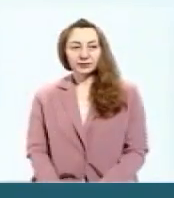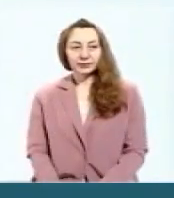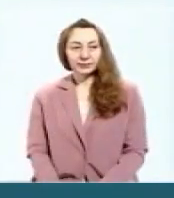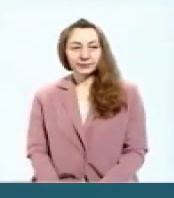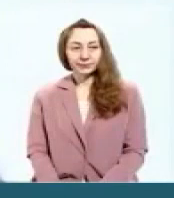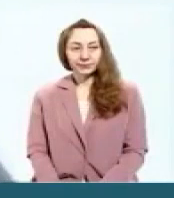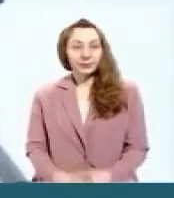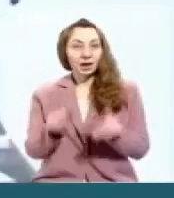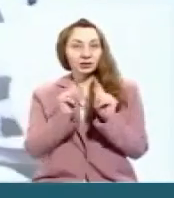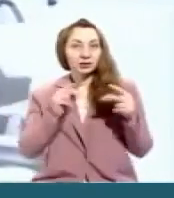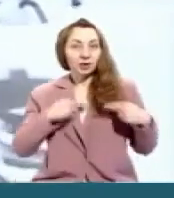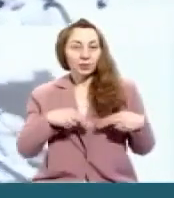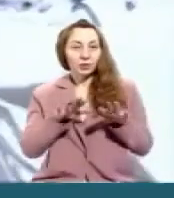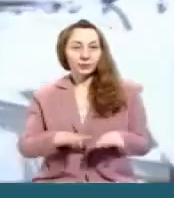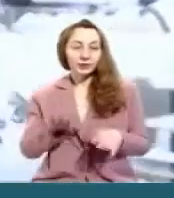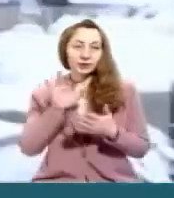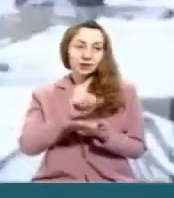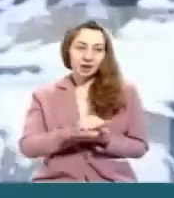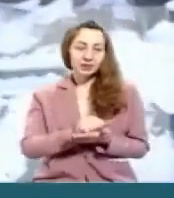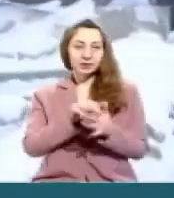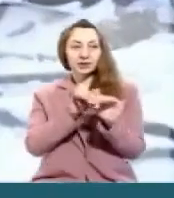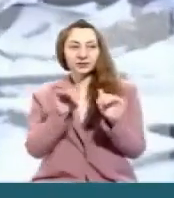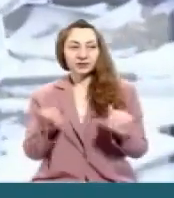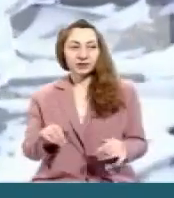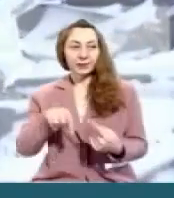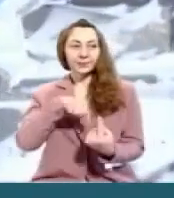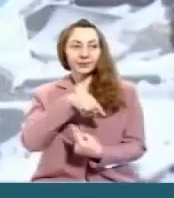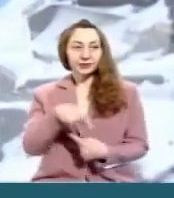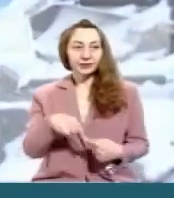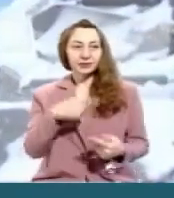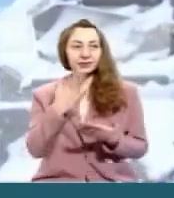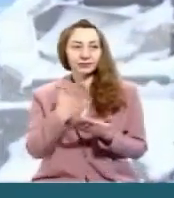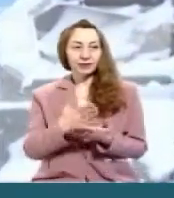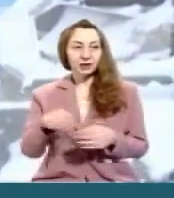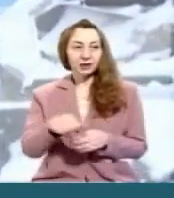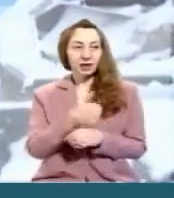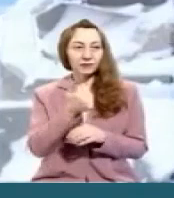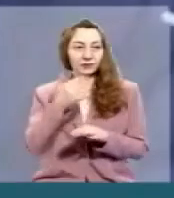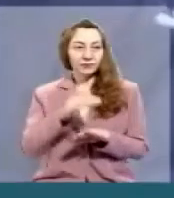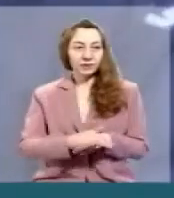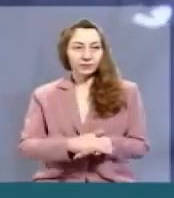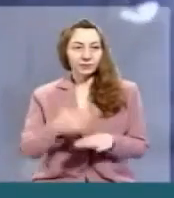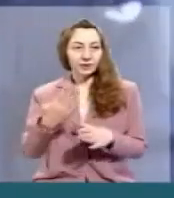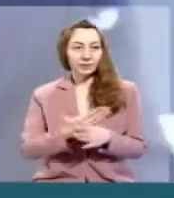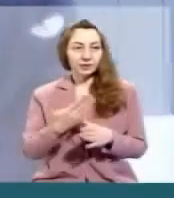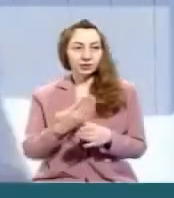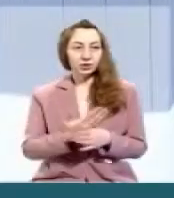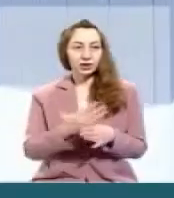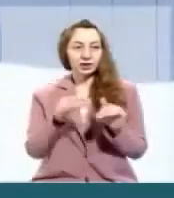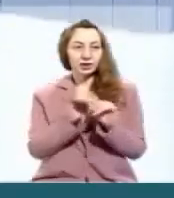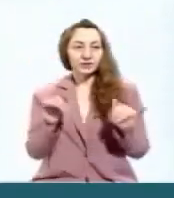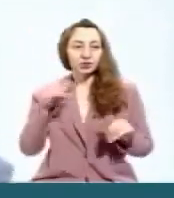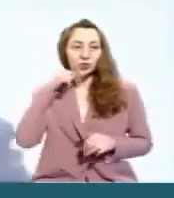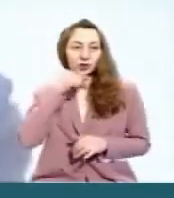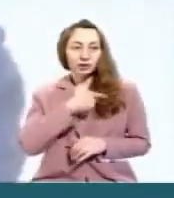Өңірде жұмыс орындарын ашу, жұмыспен қамту, кәсіпкерлікті дамыту қала экономикасы мен әлеуетінің алға жылжуына септігін